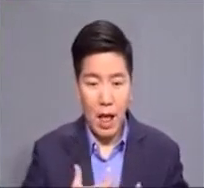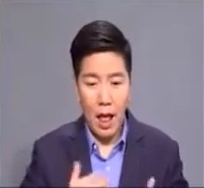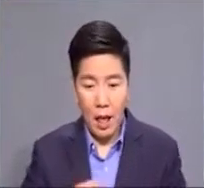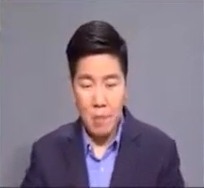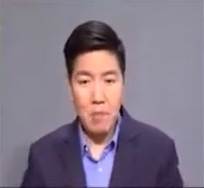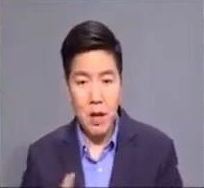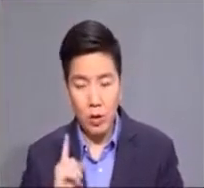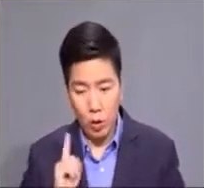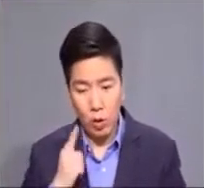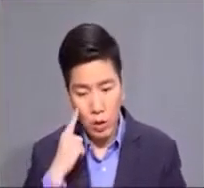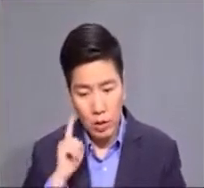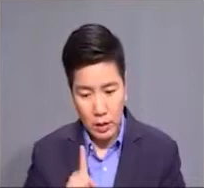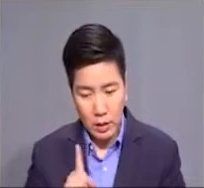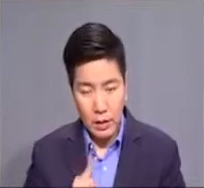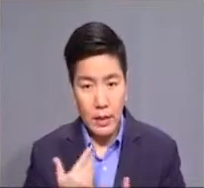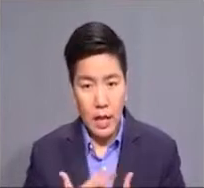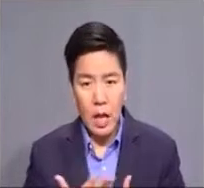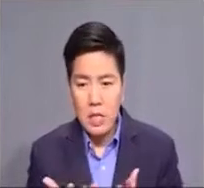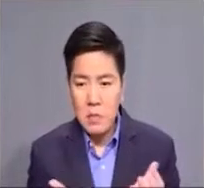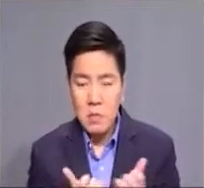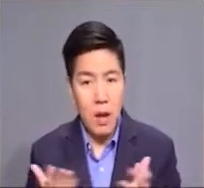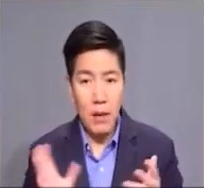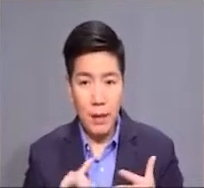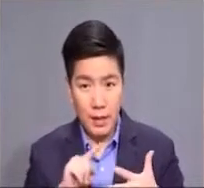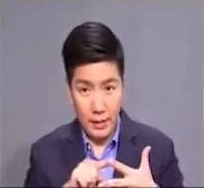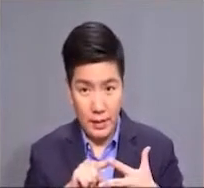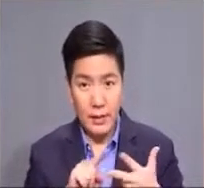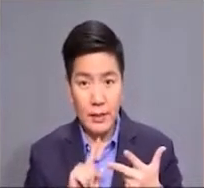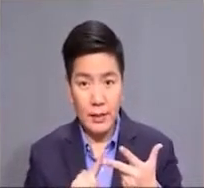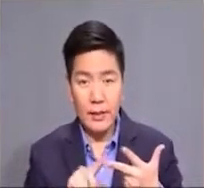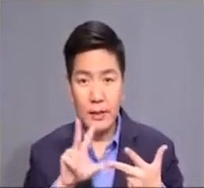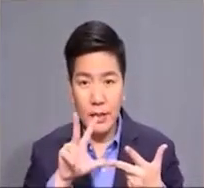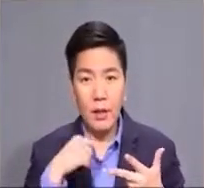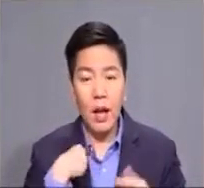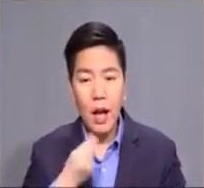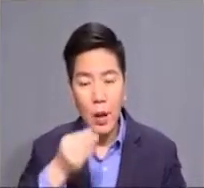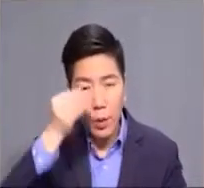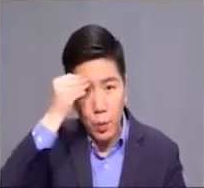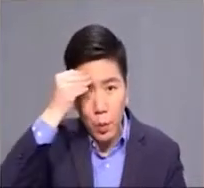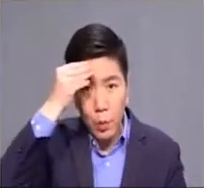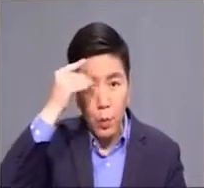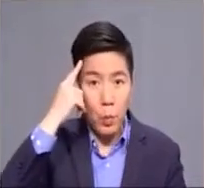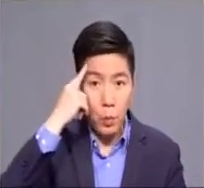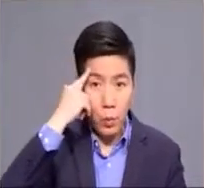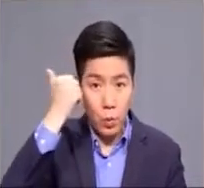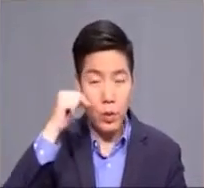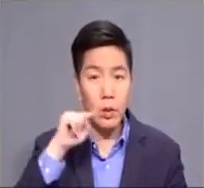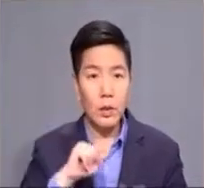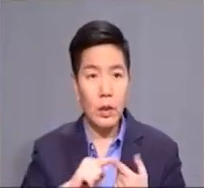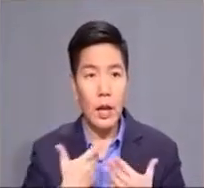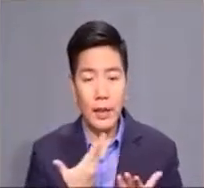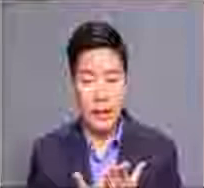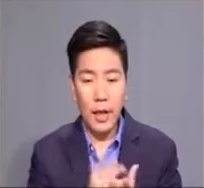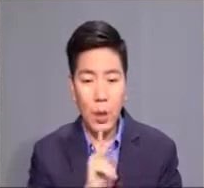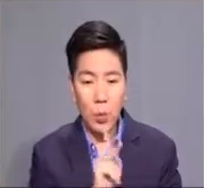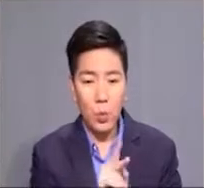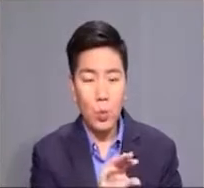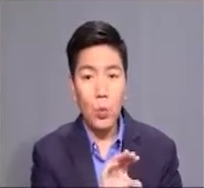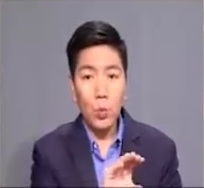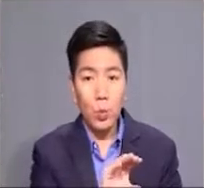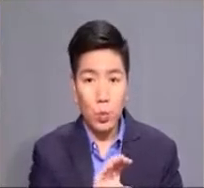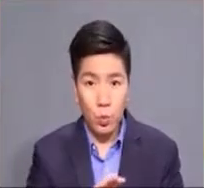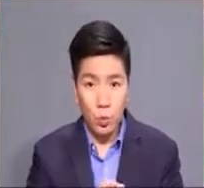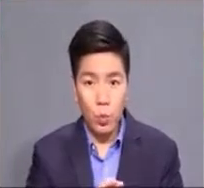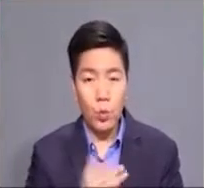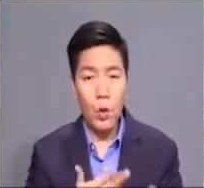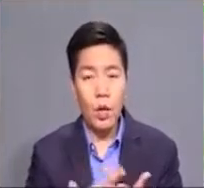การออมก็เป็นว่ามีหนี้ตัวที่3ก็คือเป็นการให้ความรู้ในเรื่องของก่อนกู ้ นะเพราะก่อน